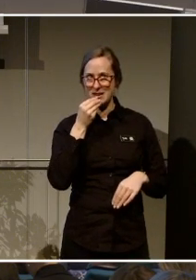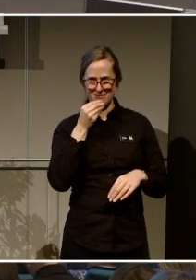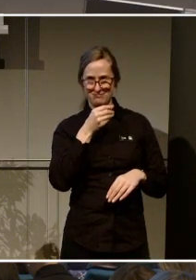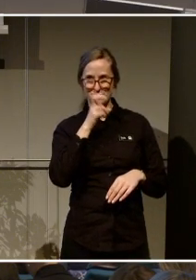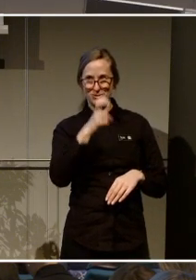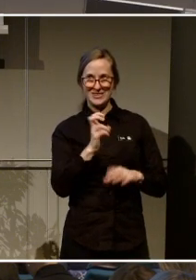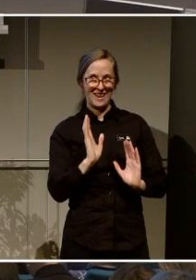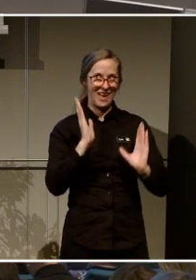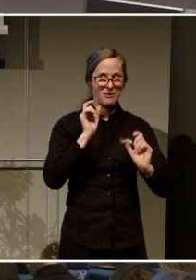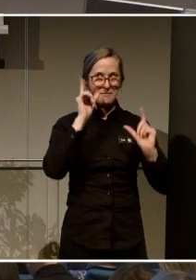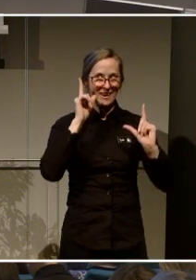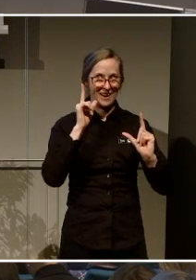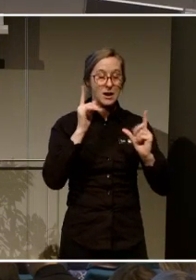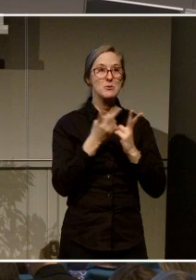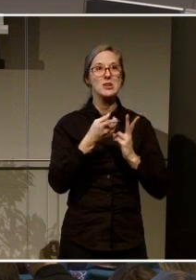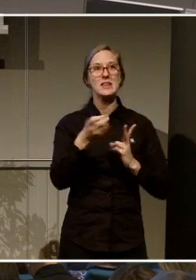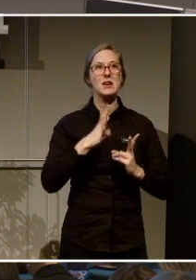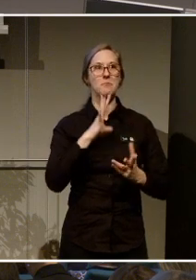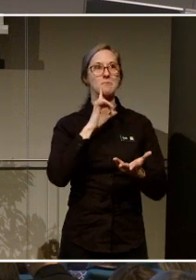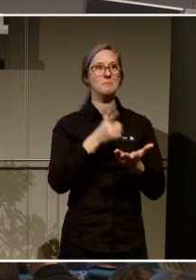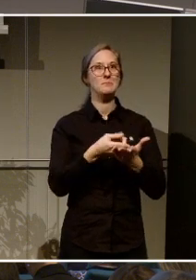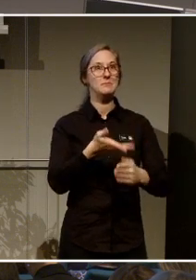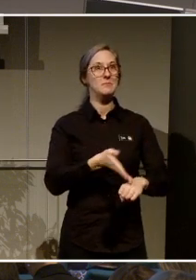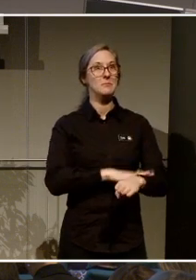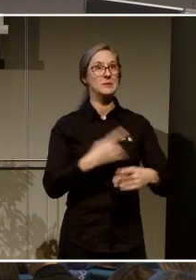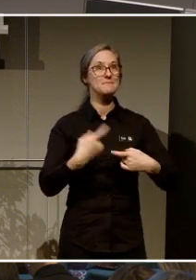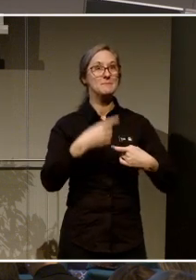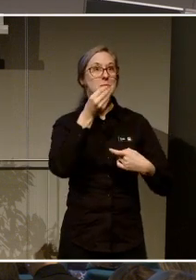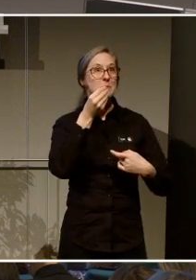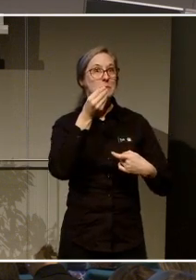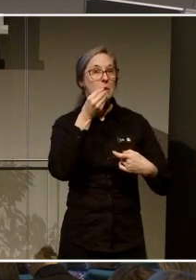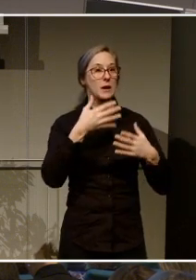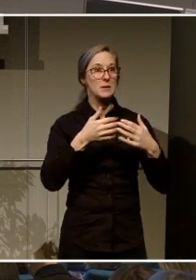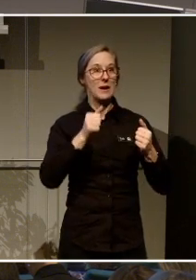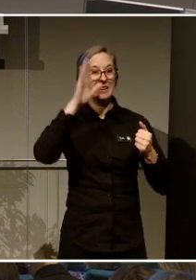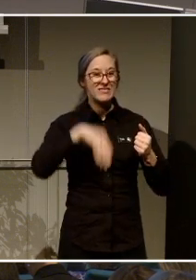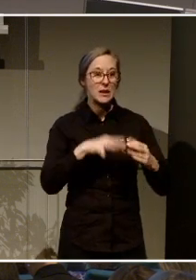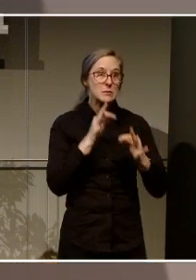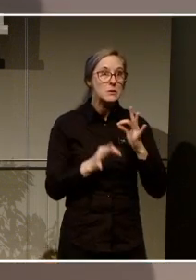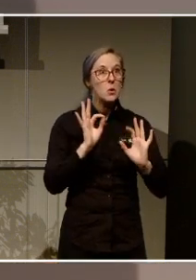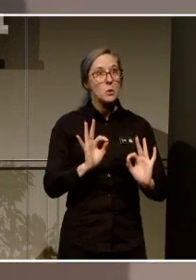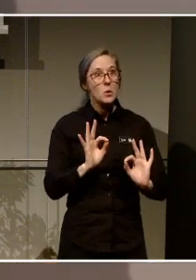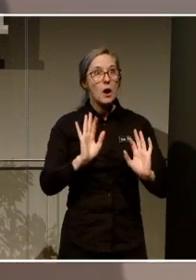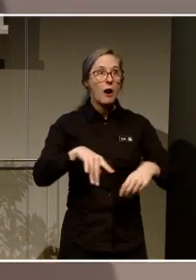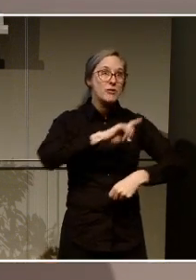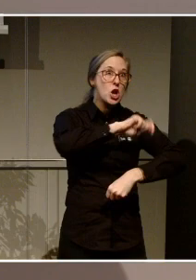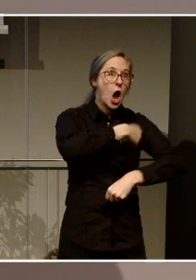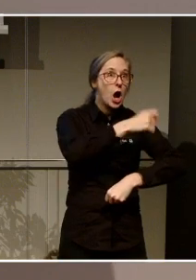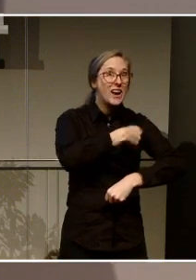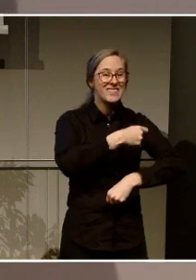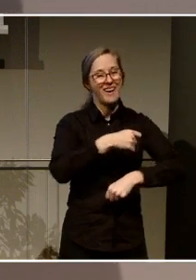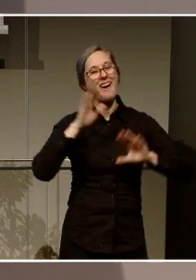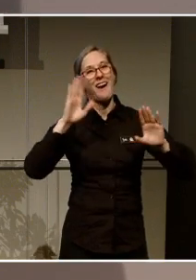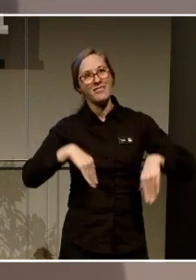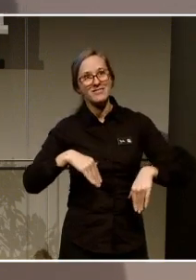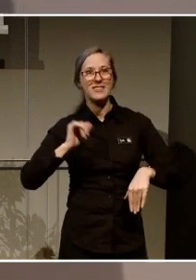Ja. Det innebär att ni har beställarkompetens när det gäller mat. Men ni vet inte exakt hur det är tillagat. Även om ni har plockat ner en